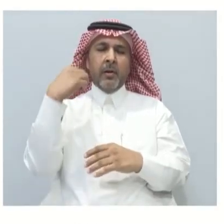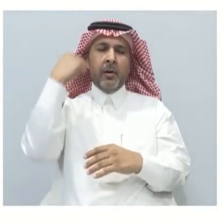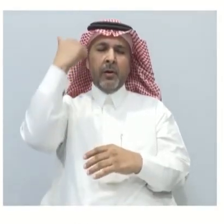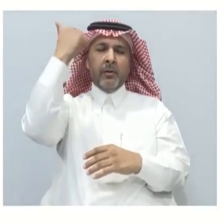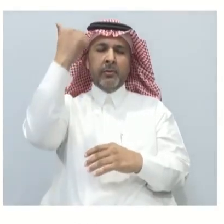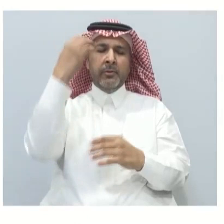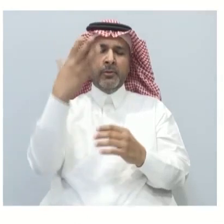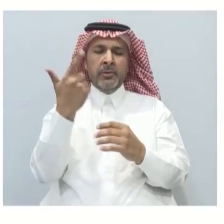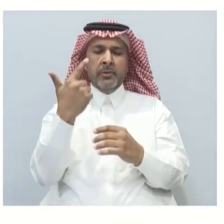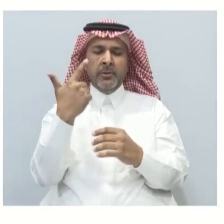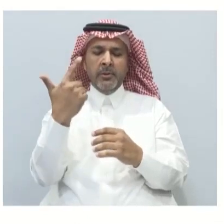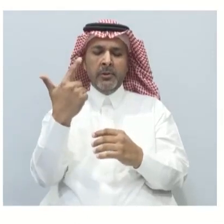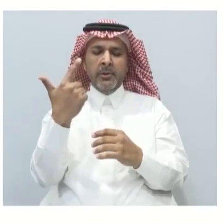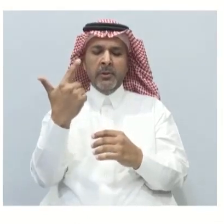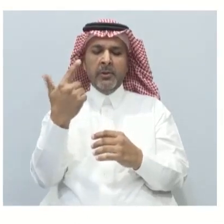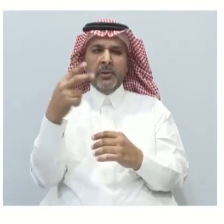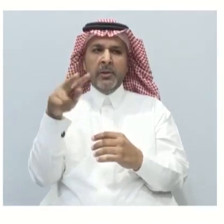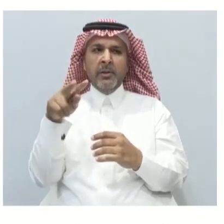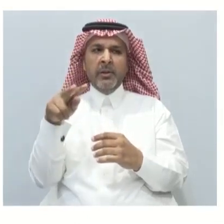و29